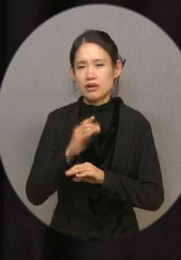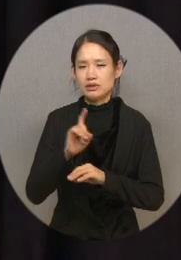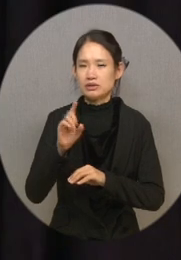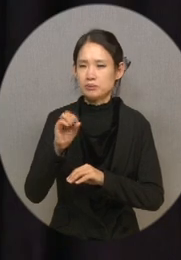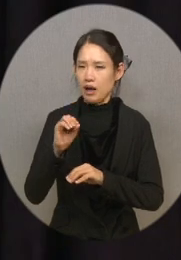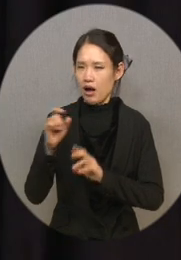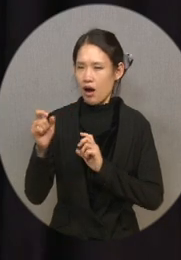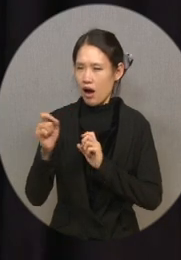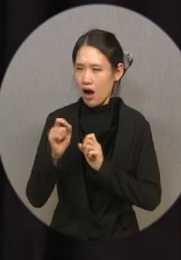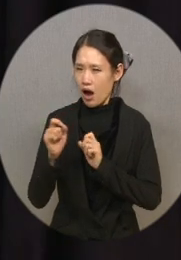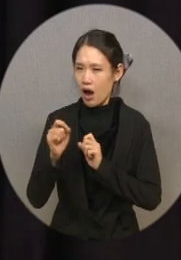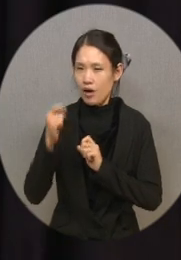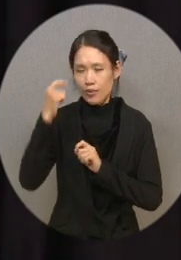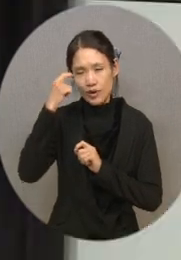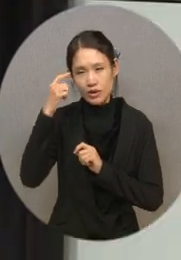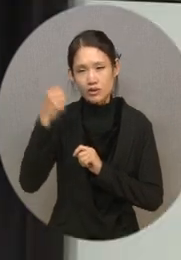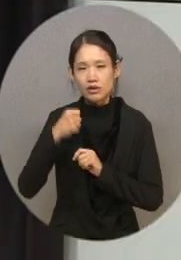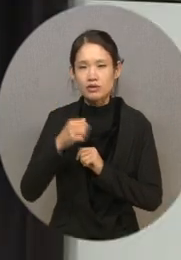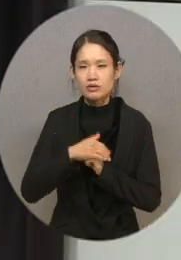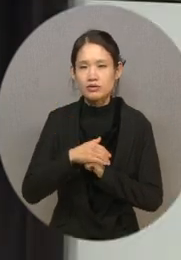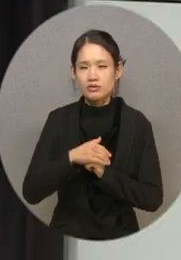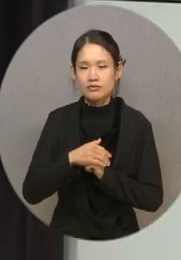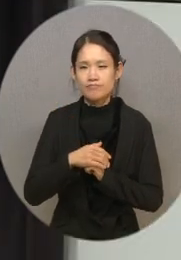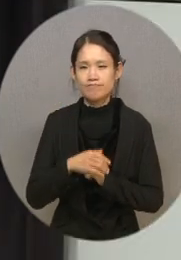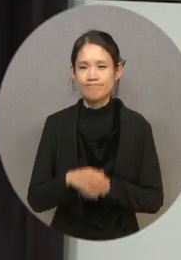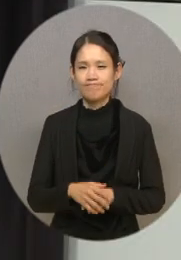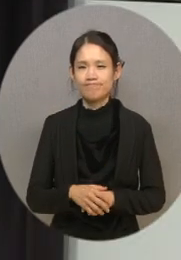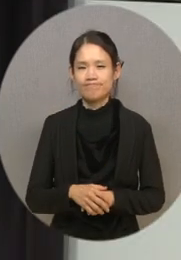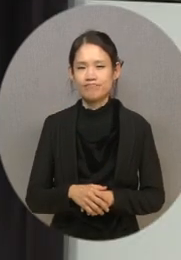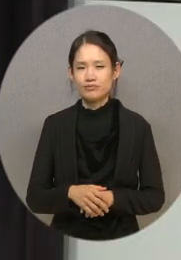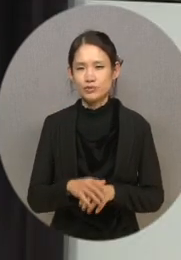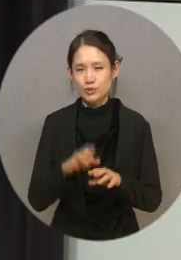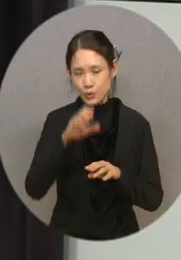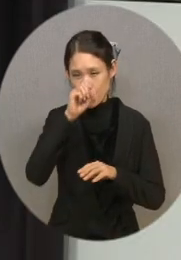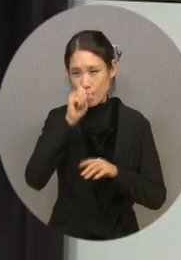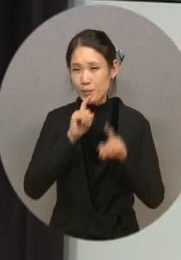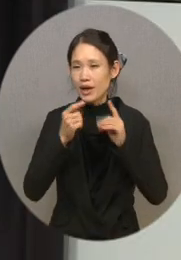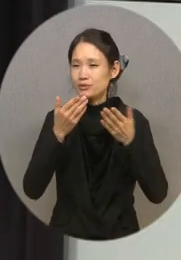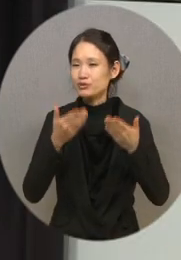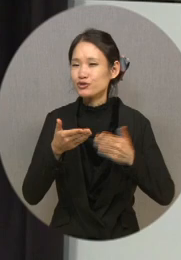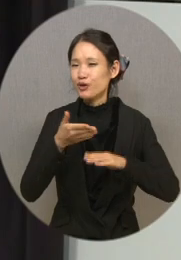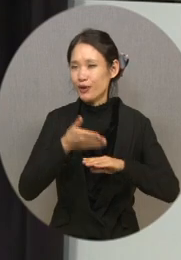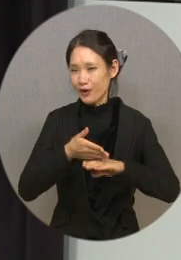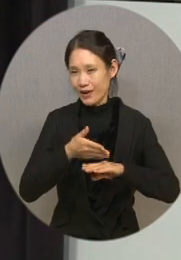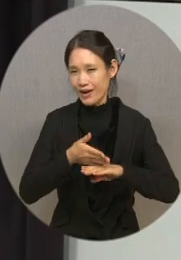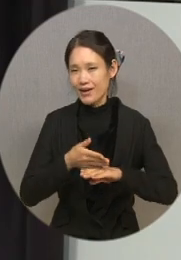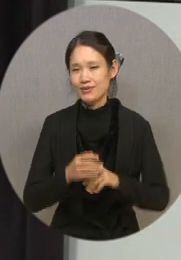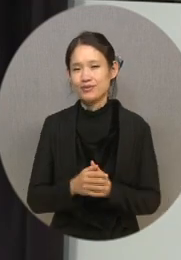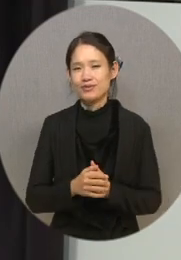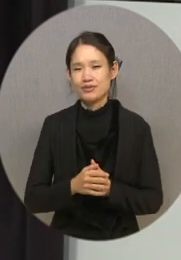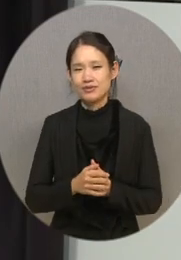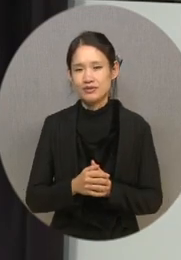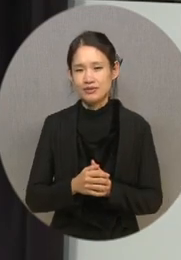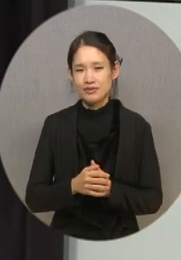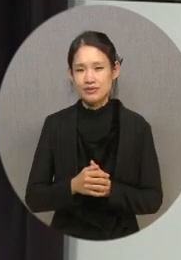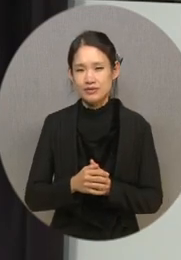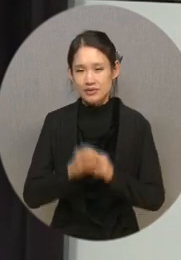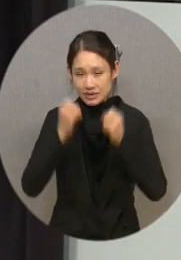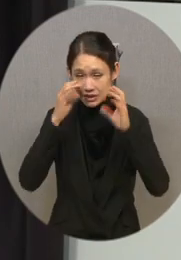이런 기대를 갖고 일하고 있습니다. 네, 오늘 좋은 말씀 감사합니다. 이렇게